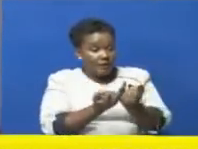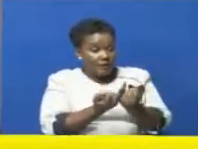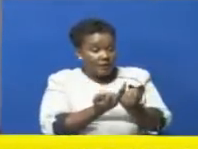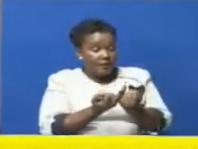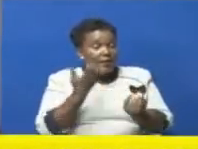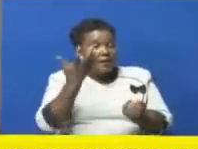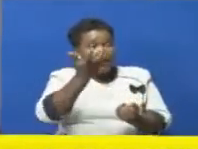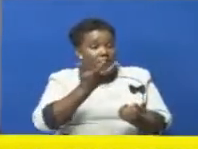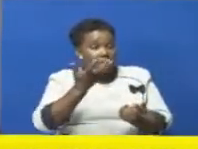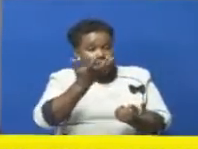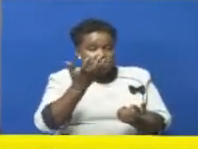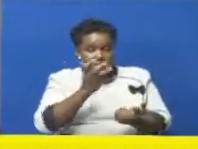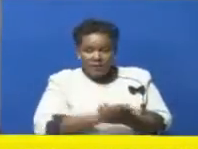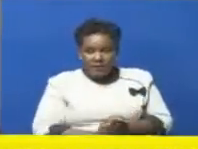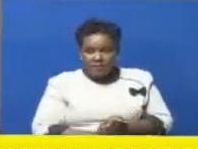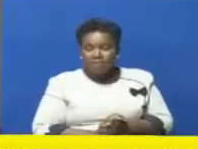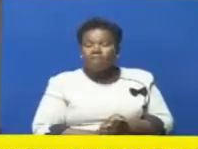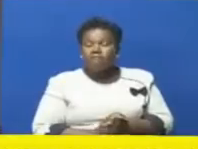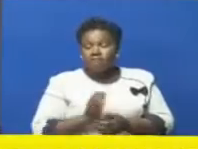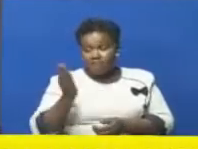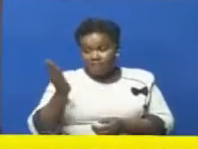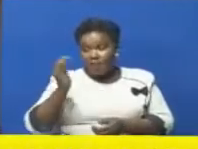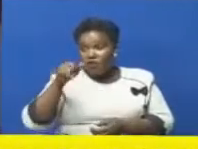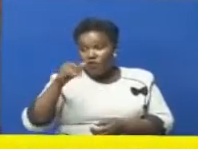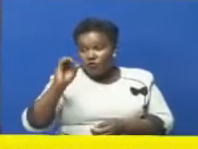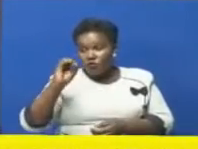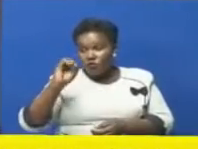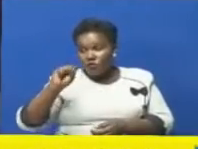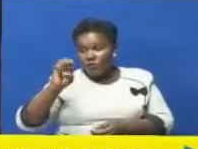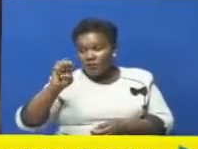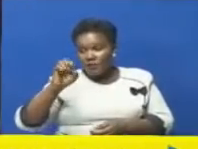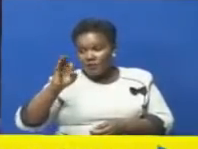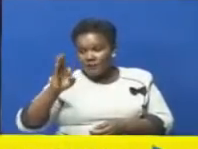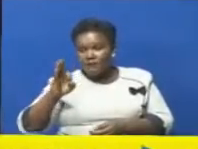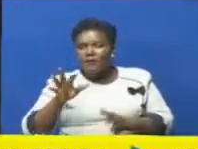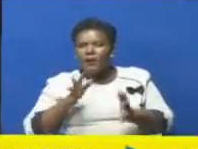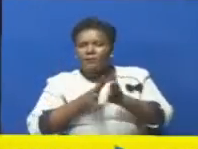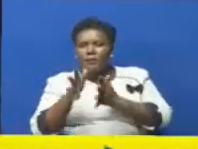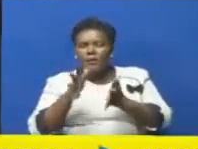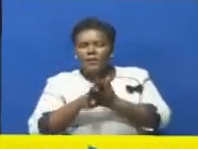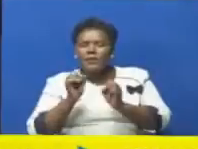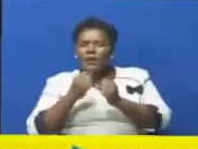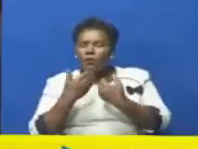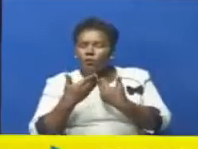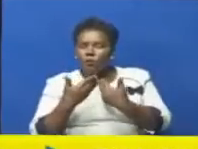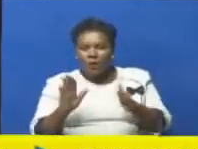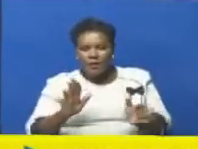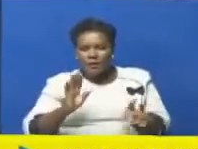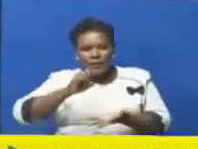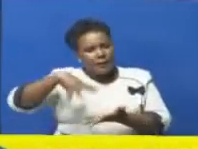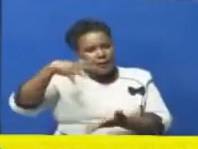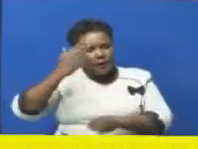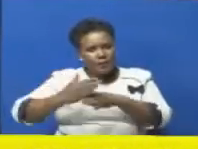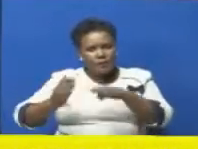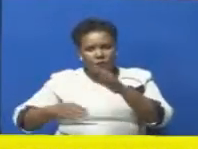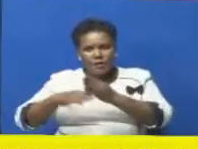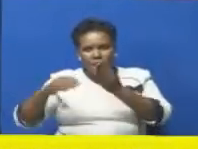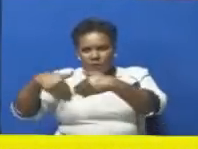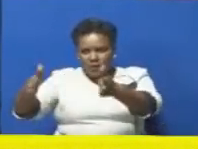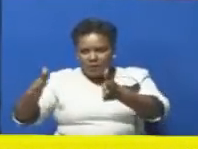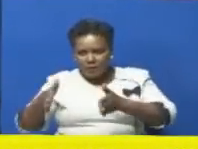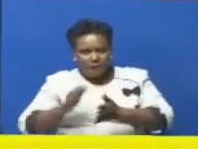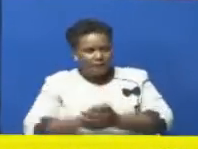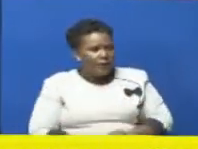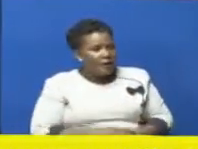OCOD, Joseph Jackson, ameweka bayana gharama zilizotumika katika kukamilisha ujenzi wa jengo hilo, huku afisa elimu